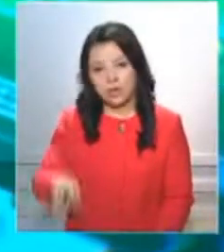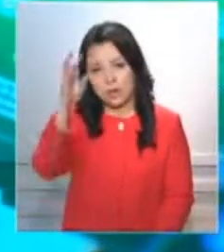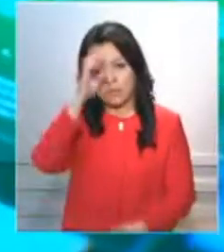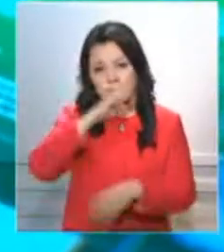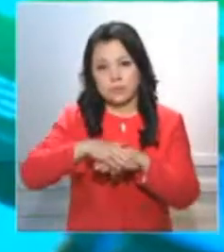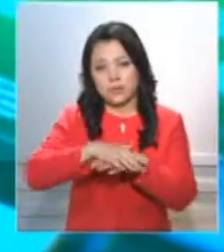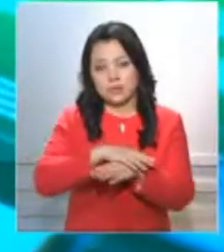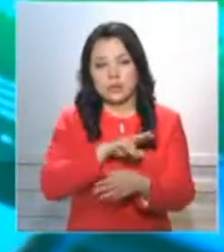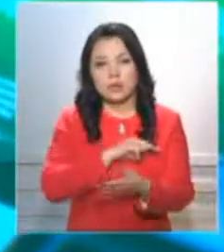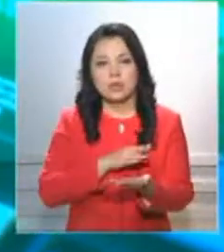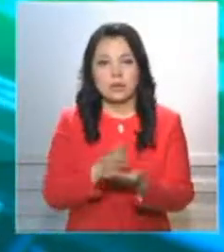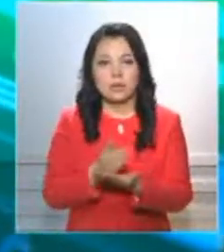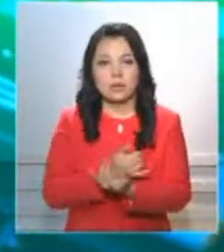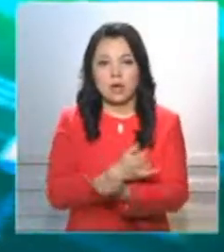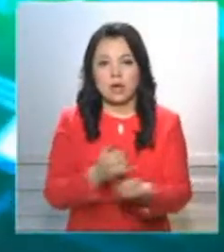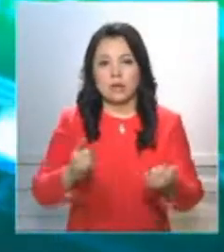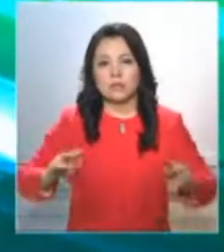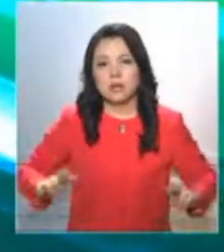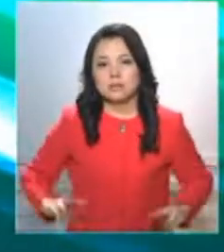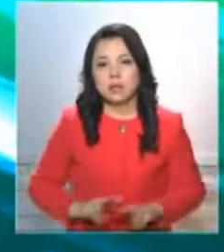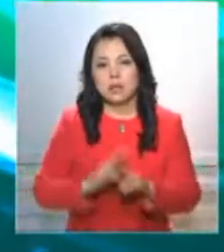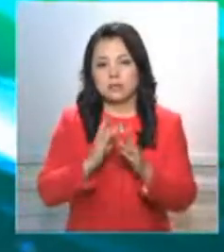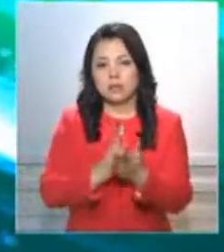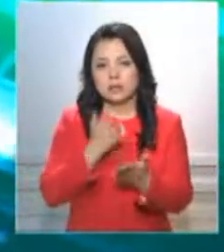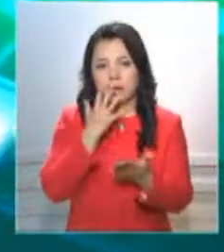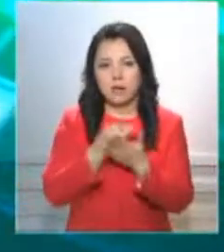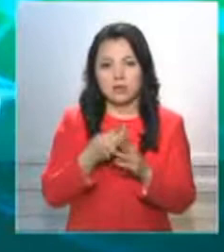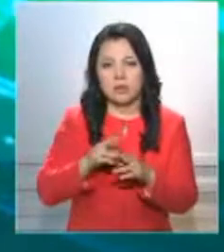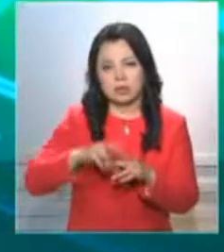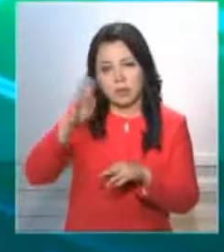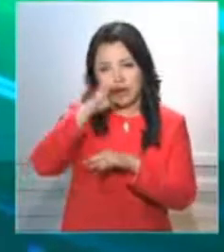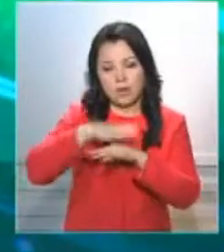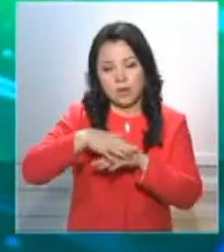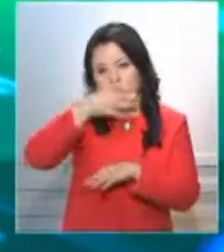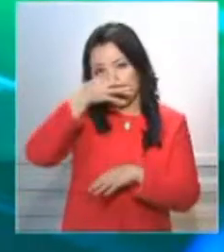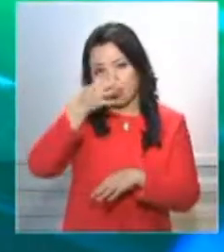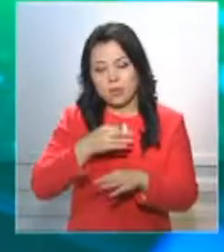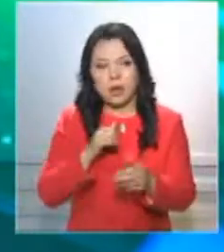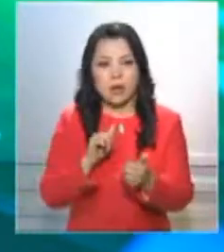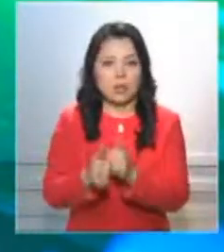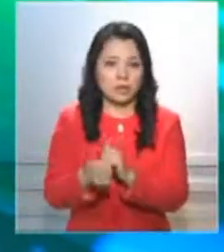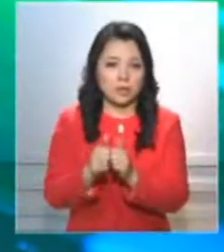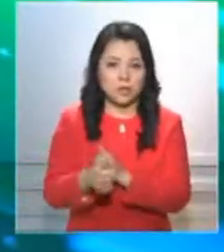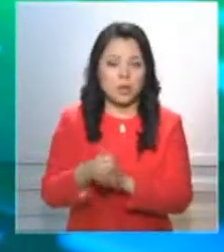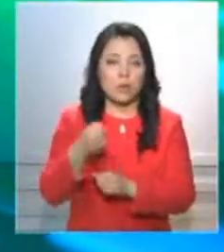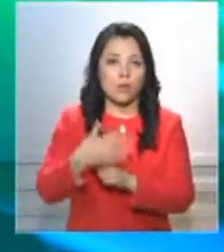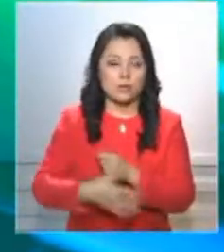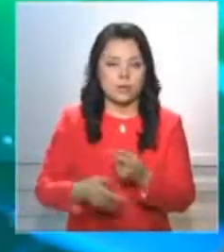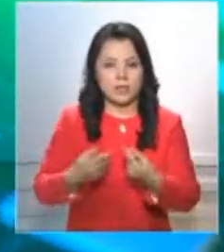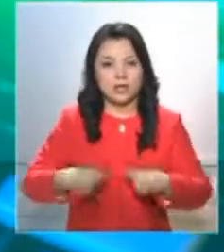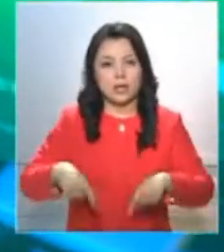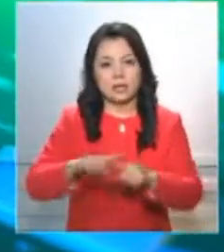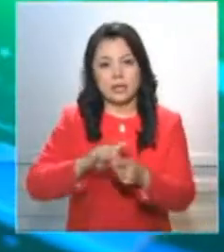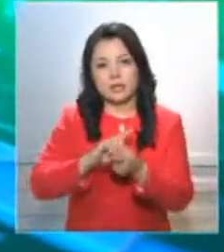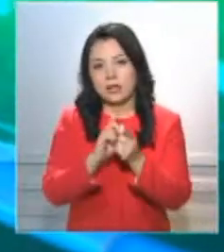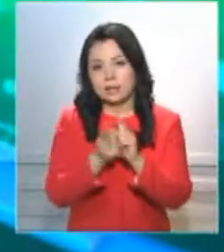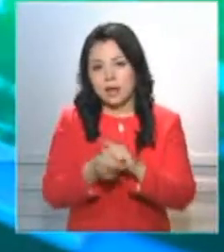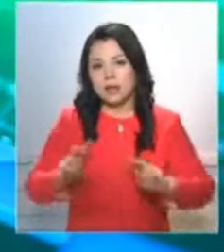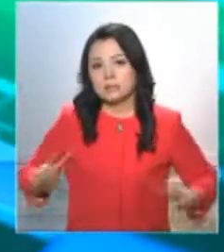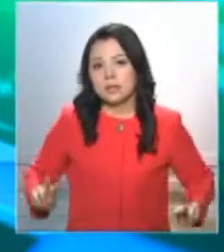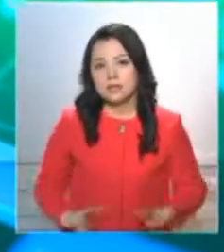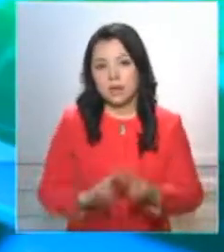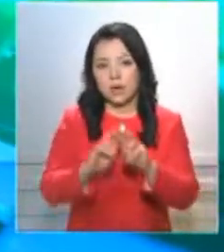Мемлекеттік қызмет саласындағы Астана өңірлік хабы аз уақытта мемлекеттердің тәжірибе алмасатын ортақ алаңына айналды. Бұл туралы